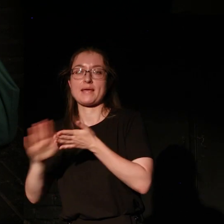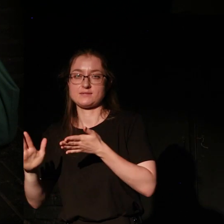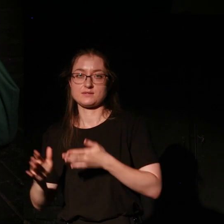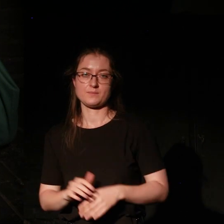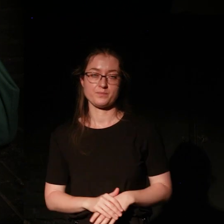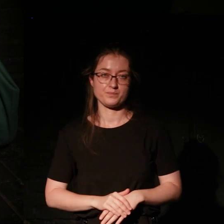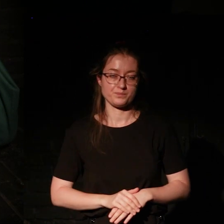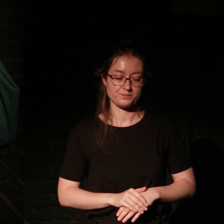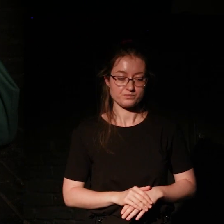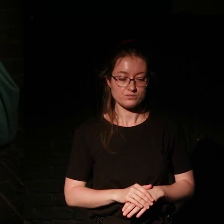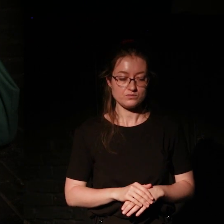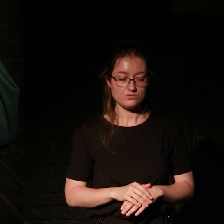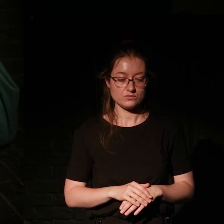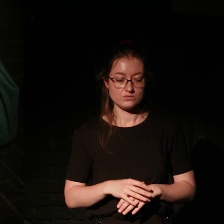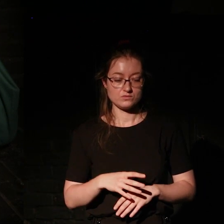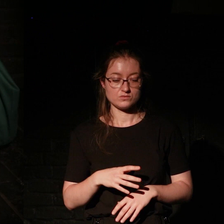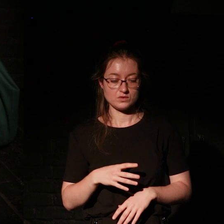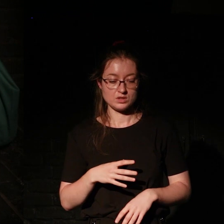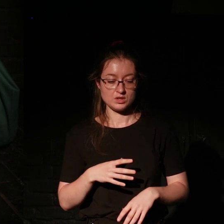mieli zastrzeżenia adwentyści.